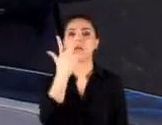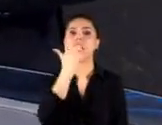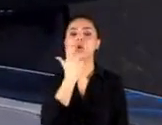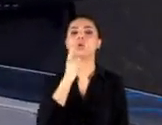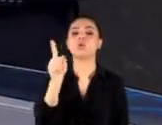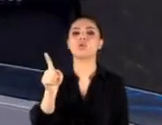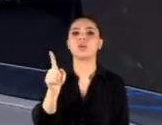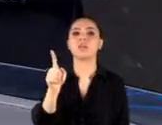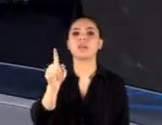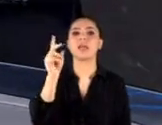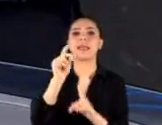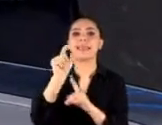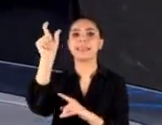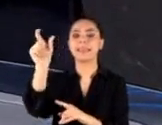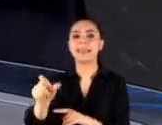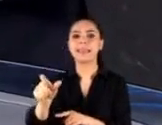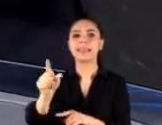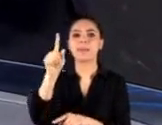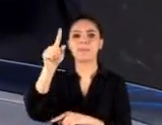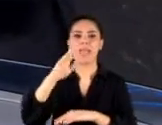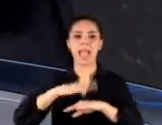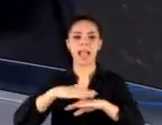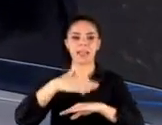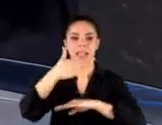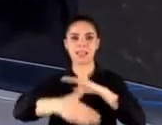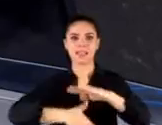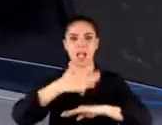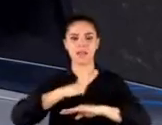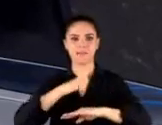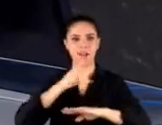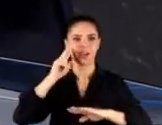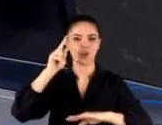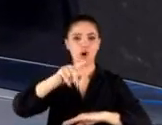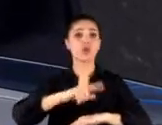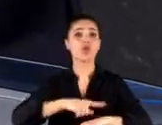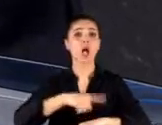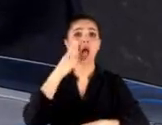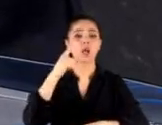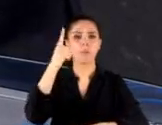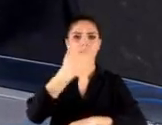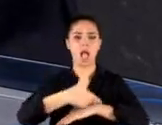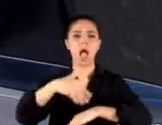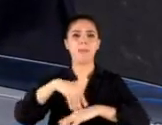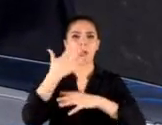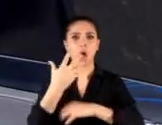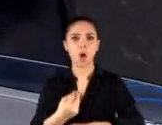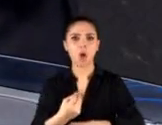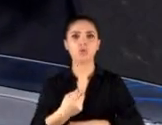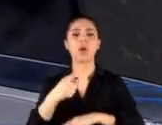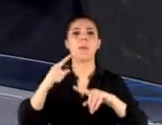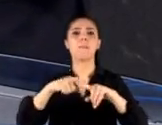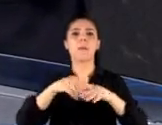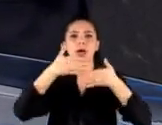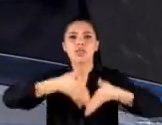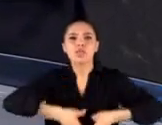3 yaşındaki İclal Berna'nın bir elinde sargı var görüyorsunuz, sol elinde. Bir operasyon geçirdi küçük kız. Parmağında